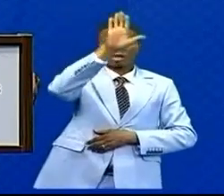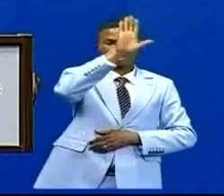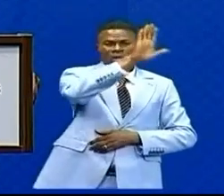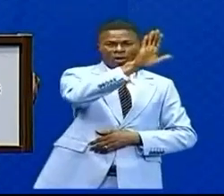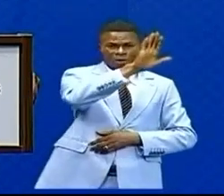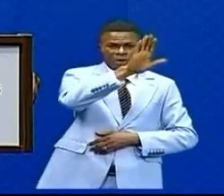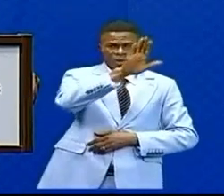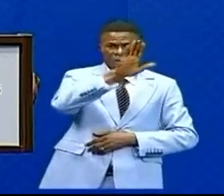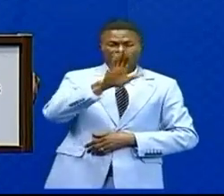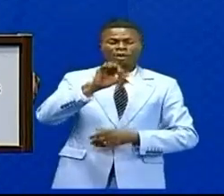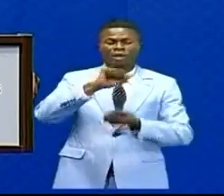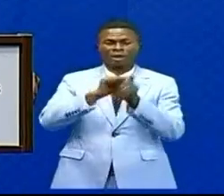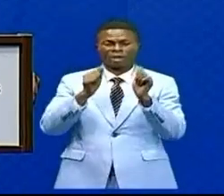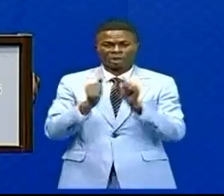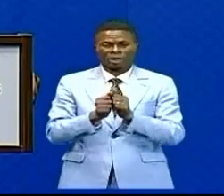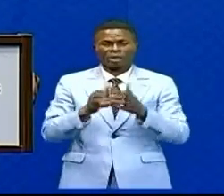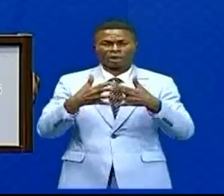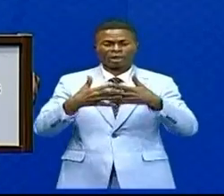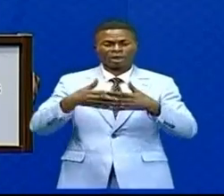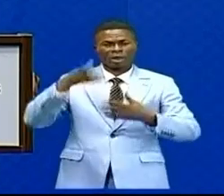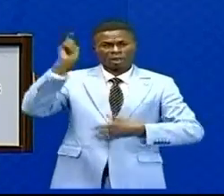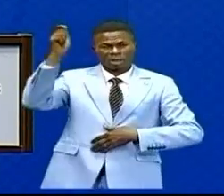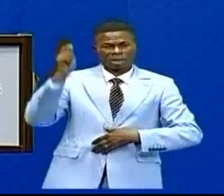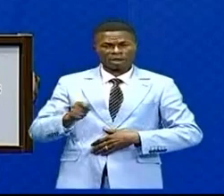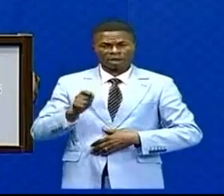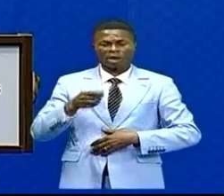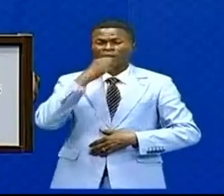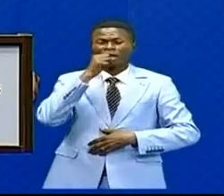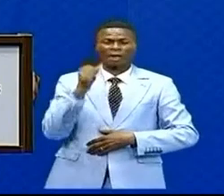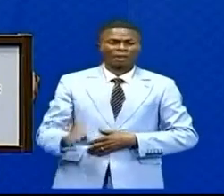en polystyrène armé à Kisangani.